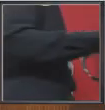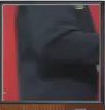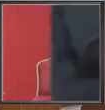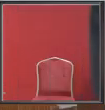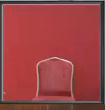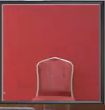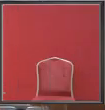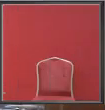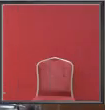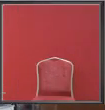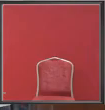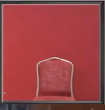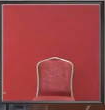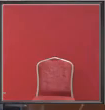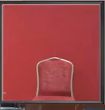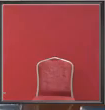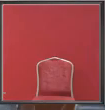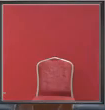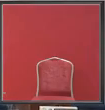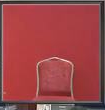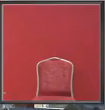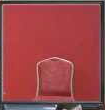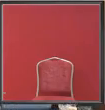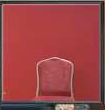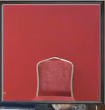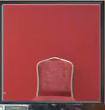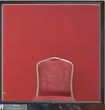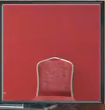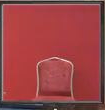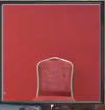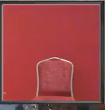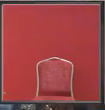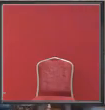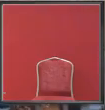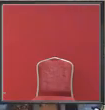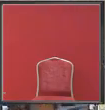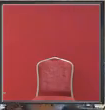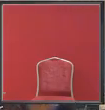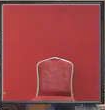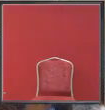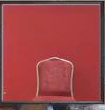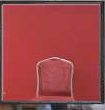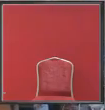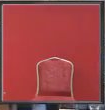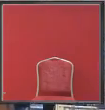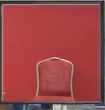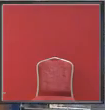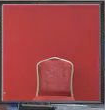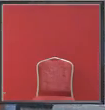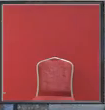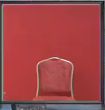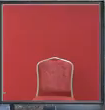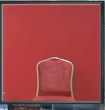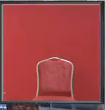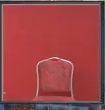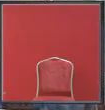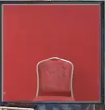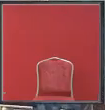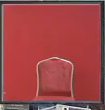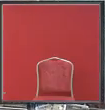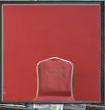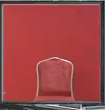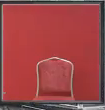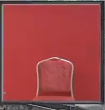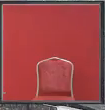bahwa pembayaran gaji dan amilum n kepada kaki tangan kontrak akan turut dibiayai oleh pihak kerajaan Insyaallah